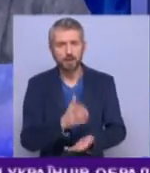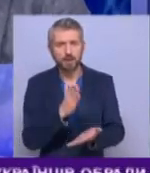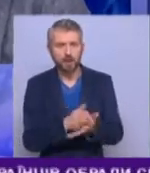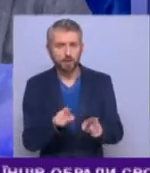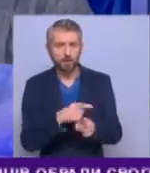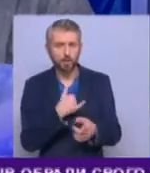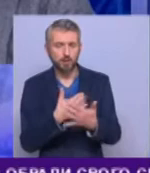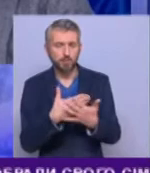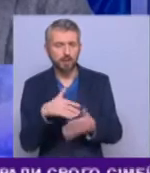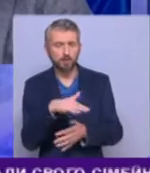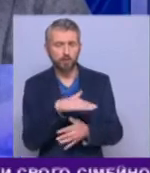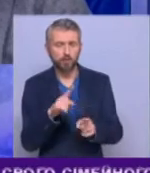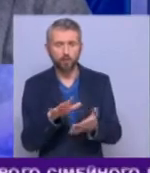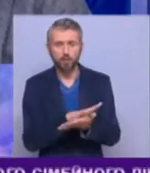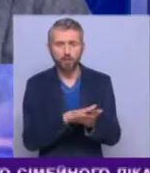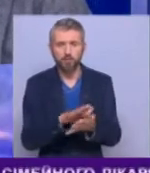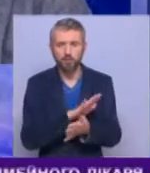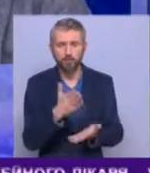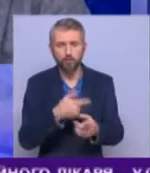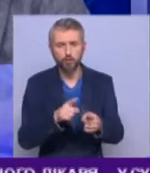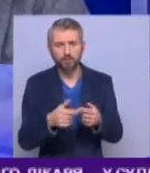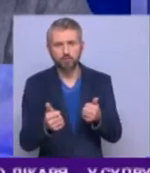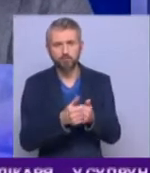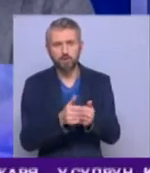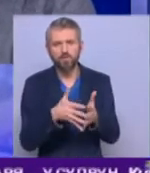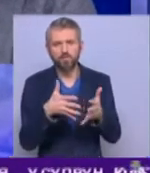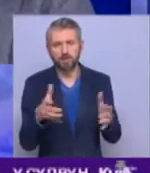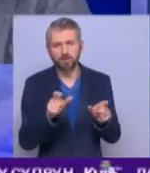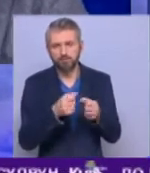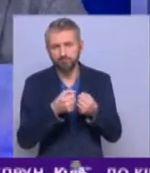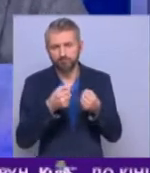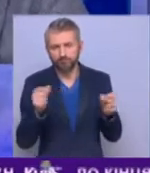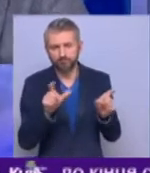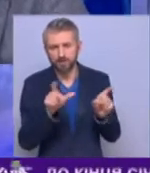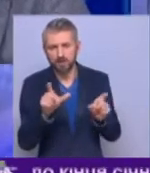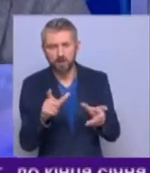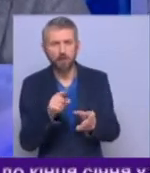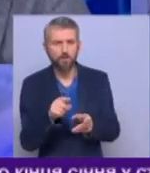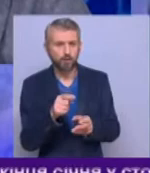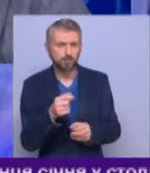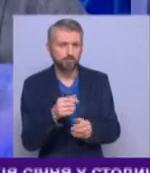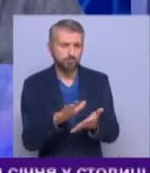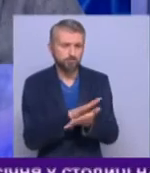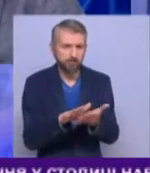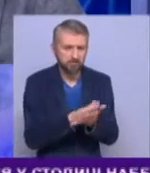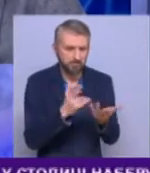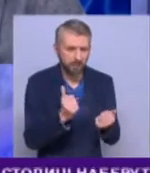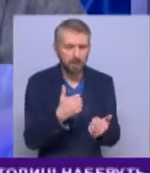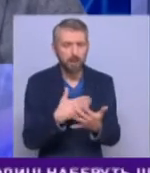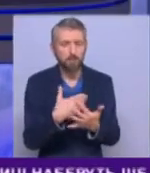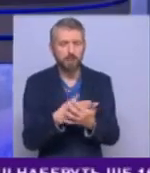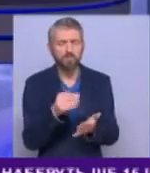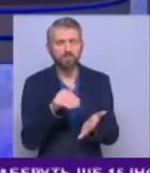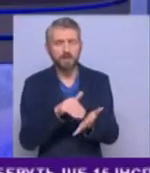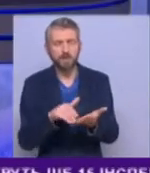нас, наприклад, території, які не прибрані, наприклад, якщо це біля великих торгових центрів. Ну, там, як правило, вони відпрацьовуються, але, наприклад,